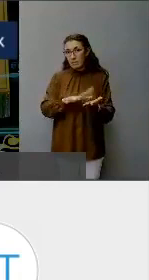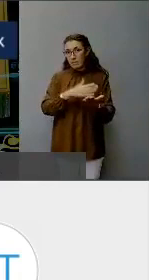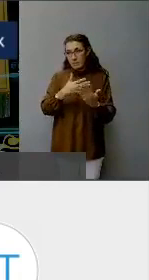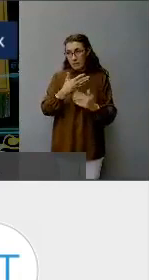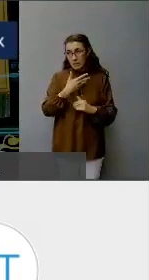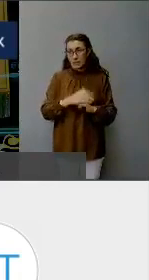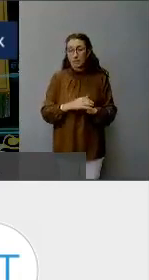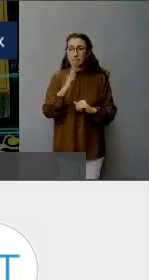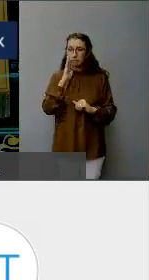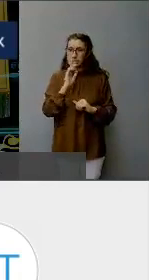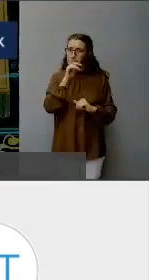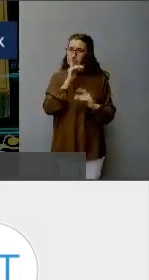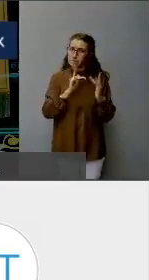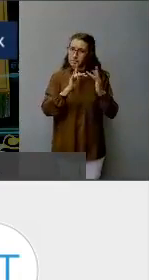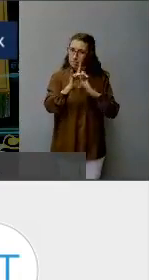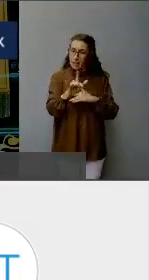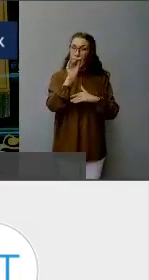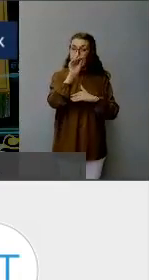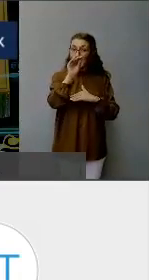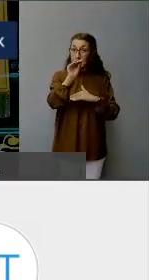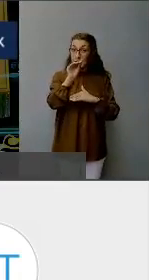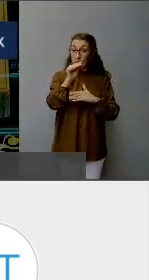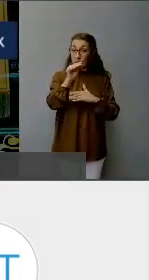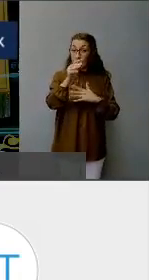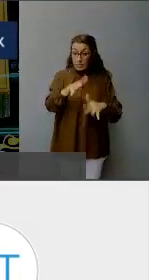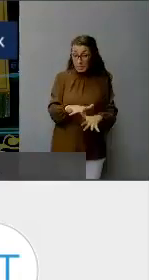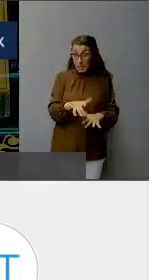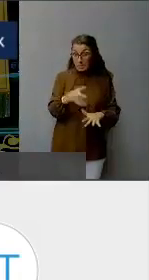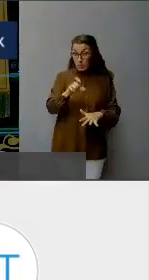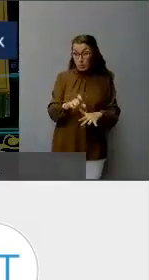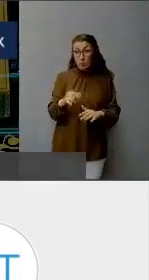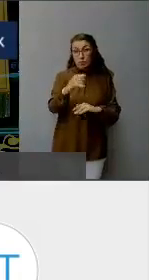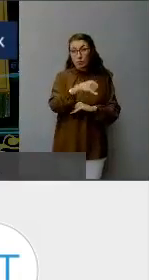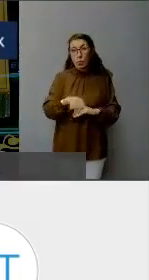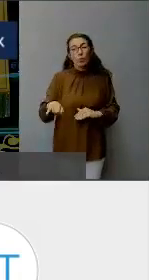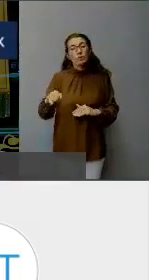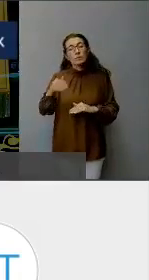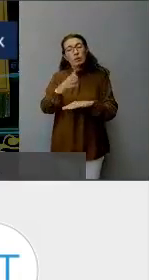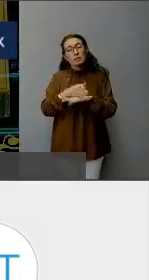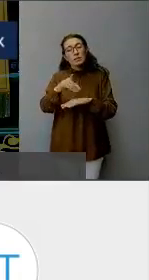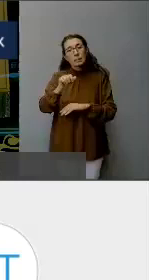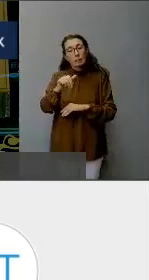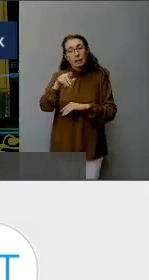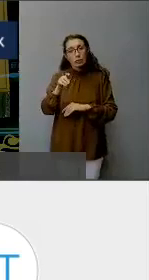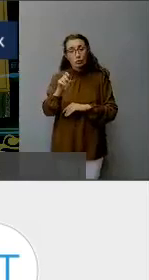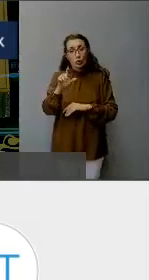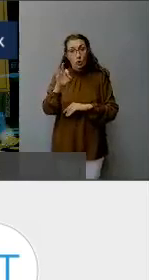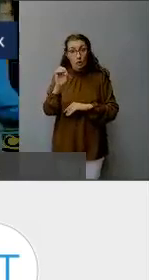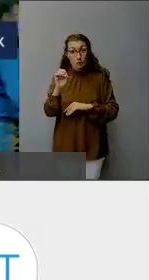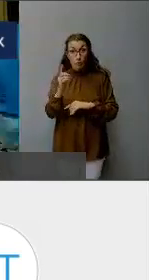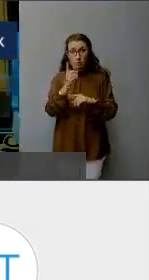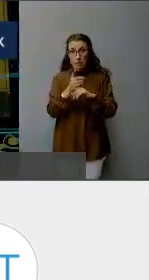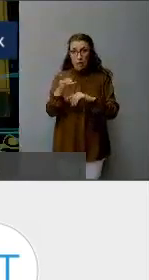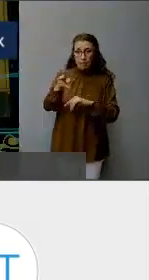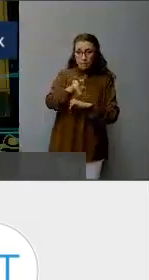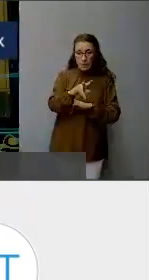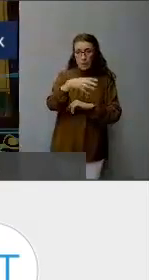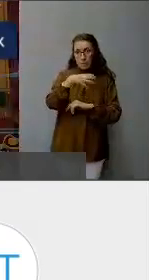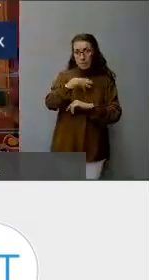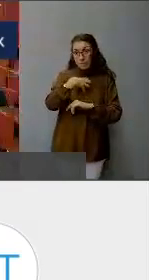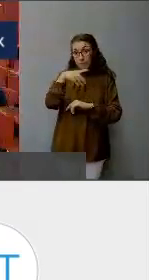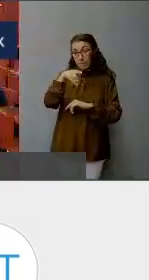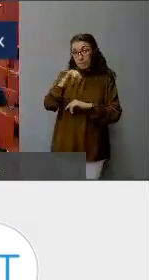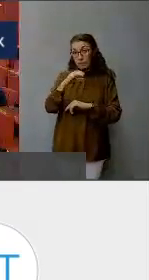terminiamo le interrogazioni è rimasta metafora del consigliere pandolfo la parola l'assessore picciocchi per la risposta